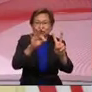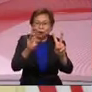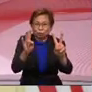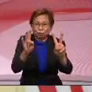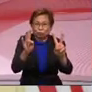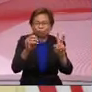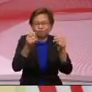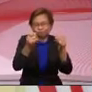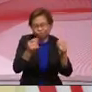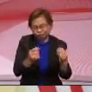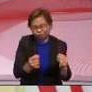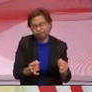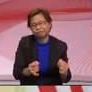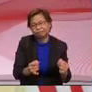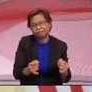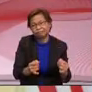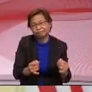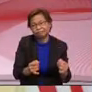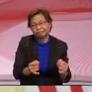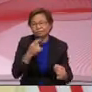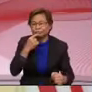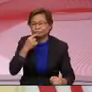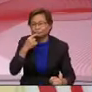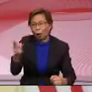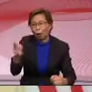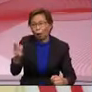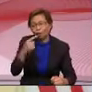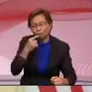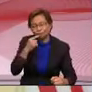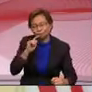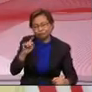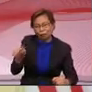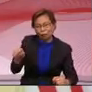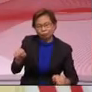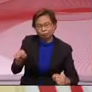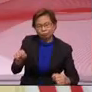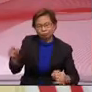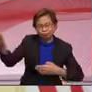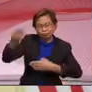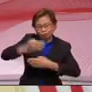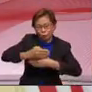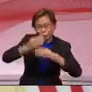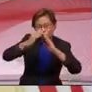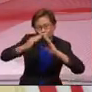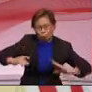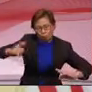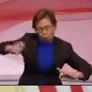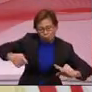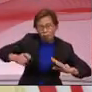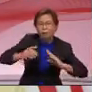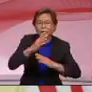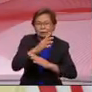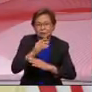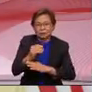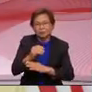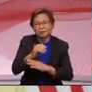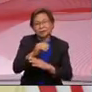297 individu telah diperintah untuk menjalani proses kuarantin wajib di rumah,